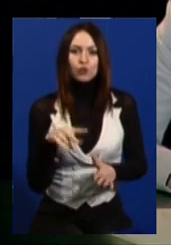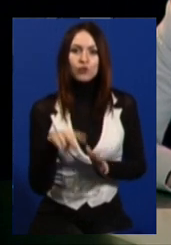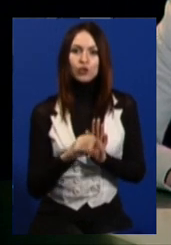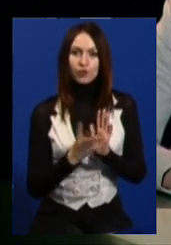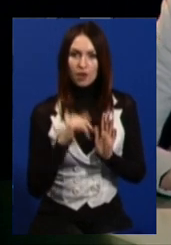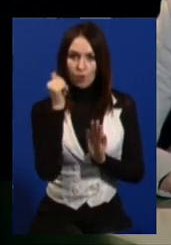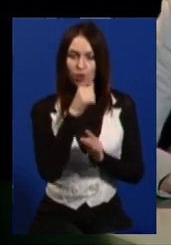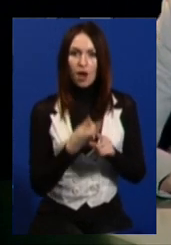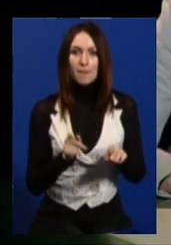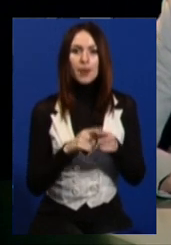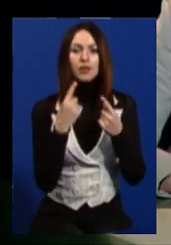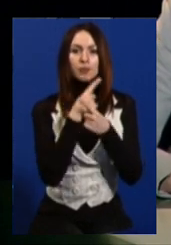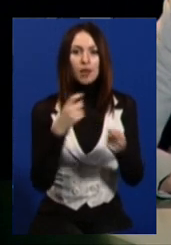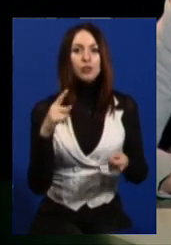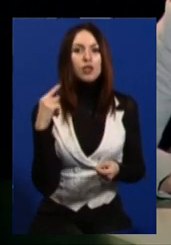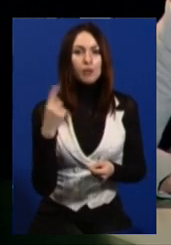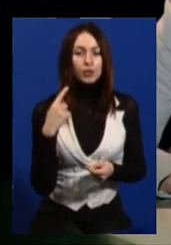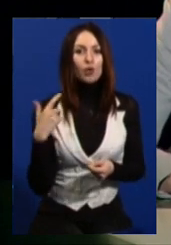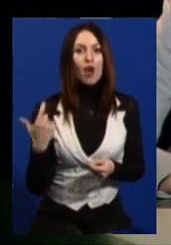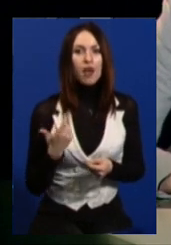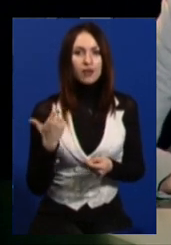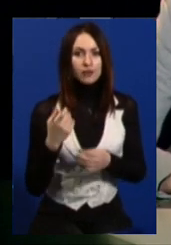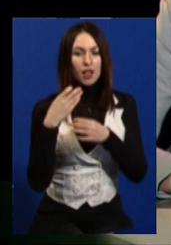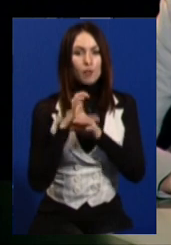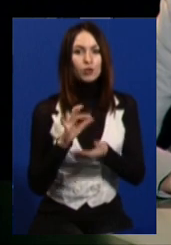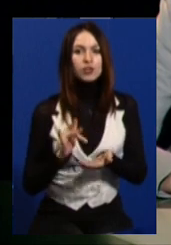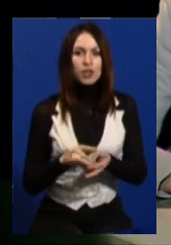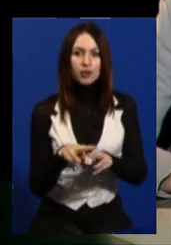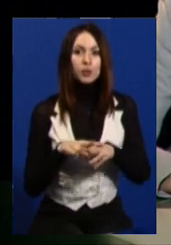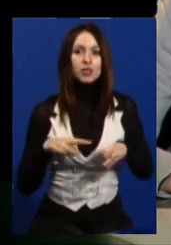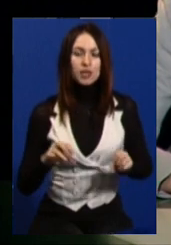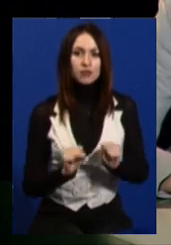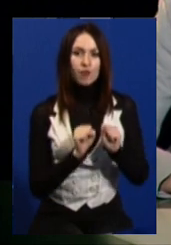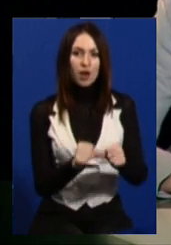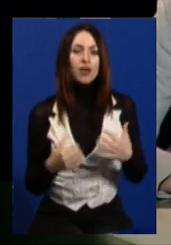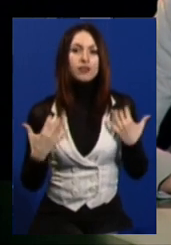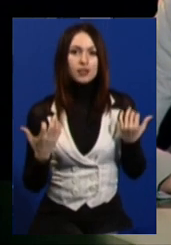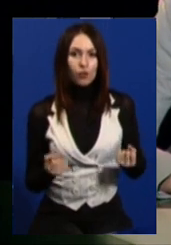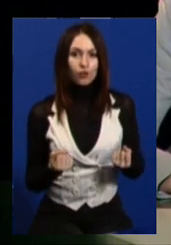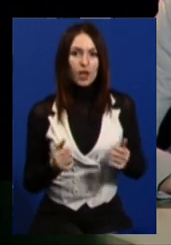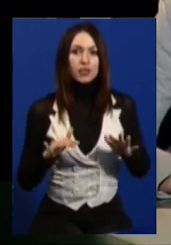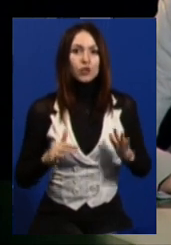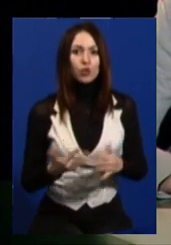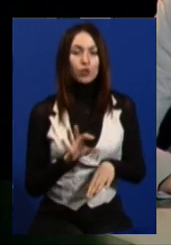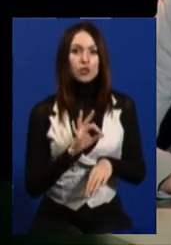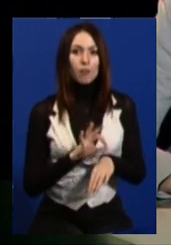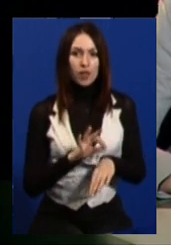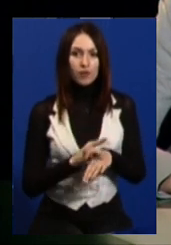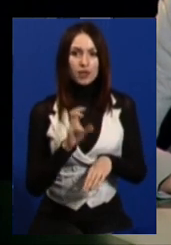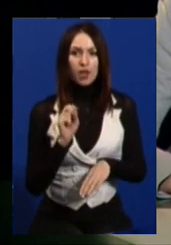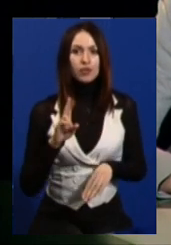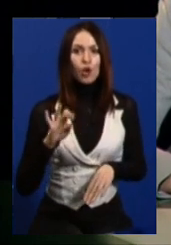Про це повідомляє Харківський обласний лабораторний центр Міністерства охорони здоров'я. Ситуацію з захворюваністю на кір